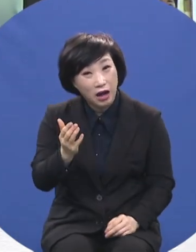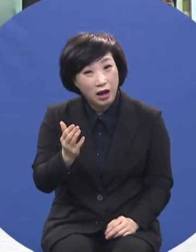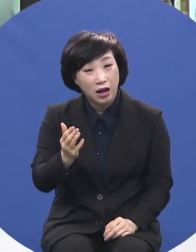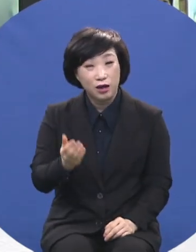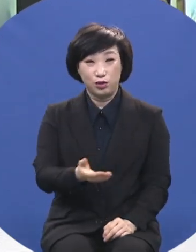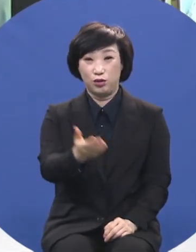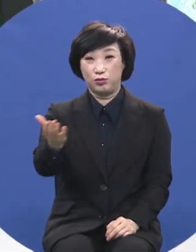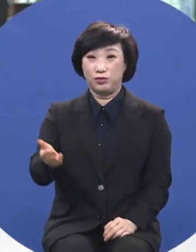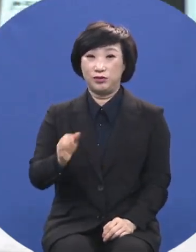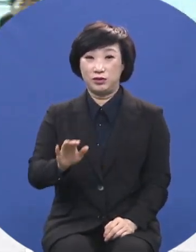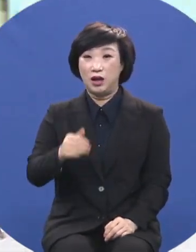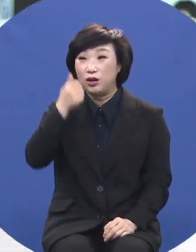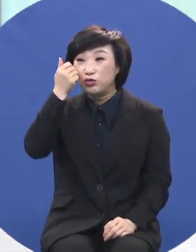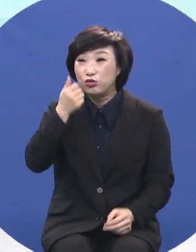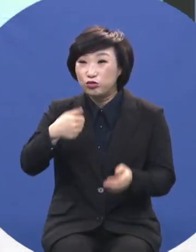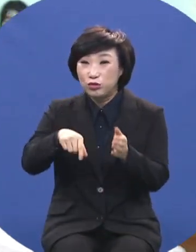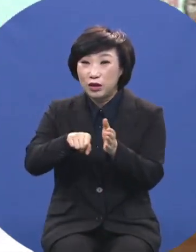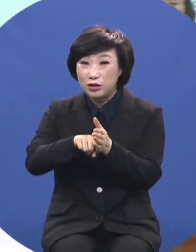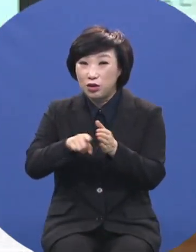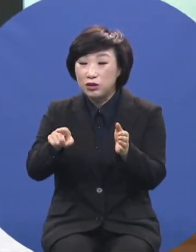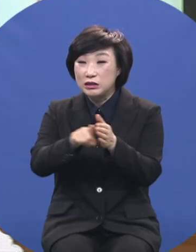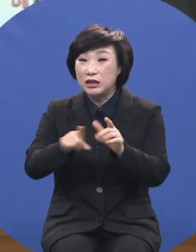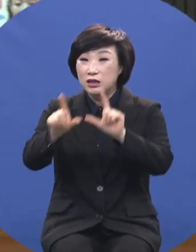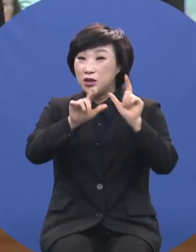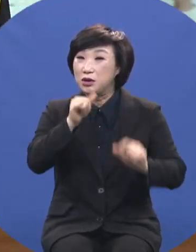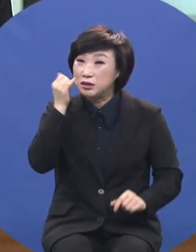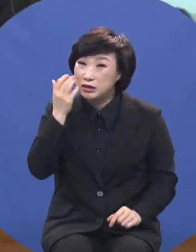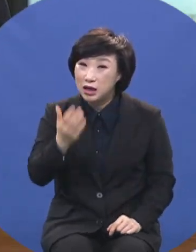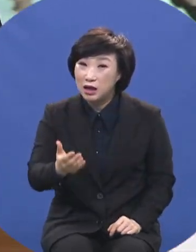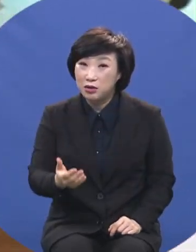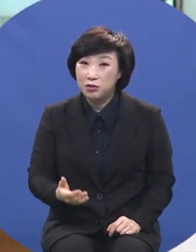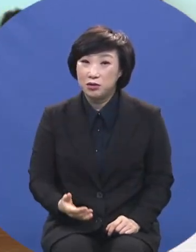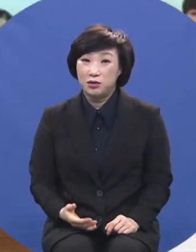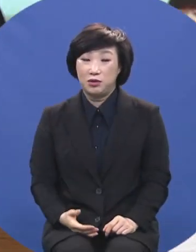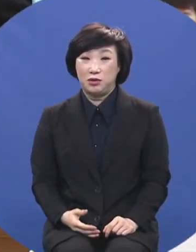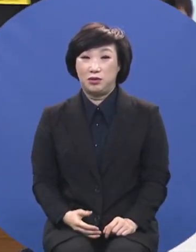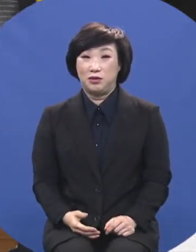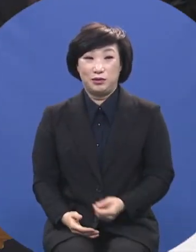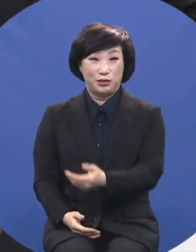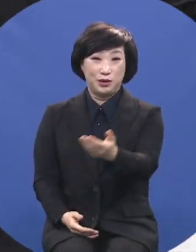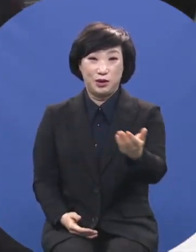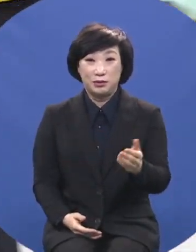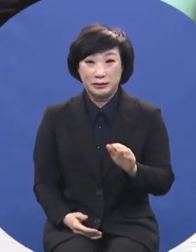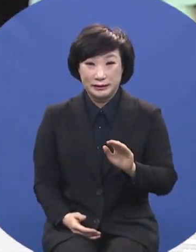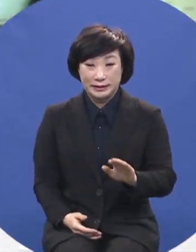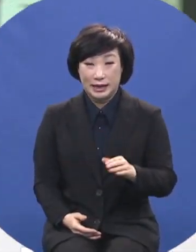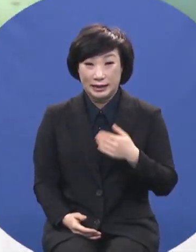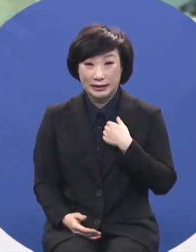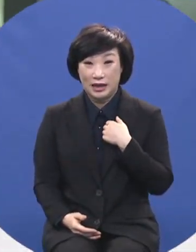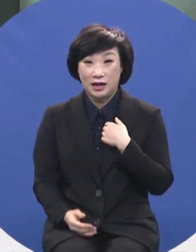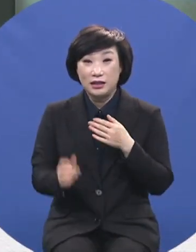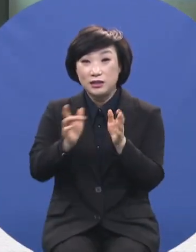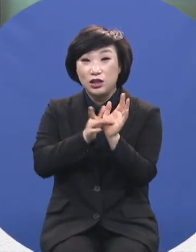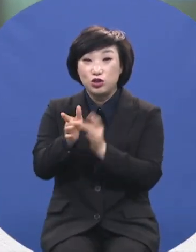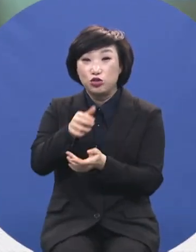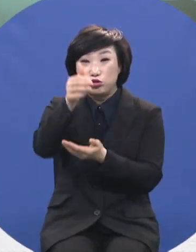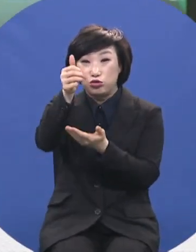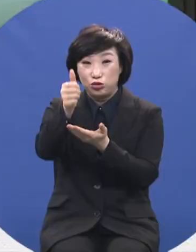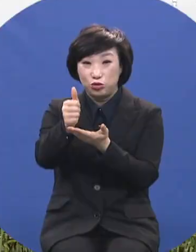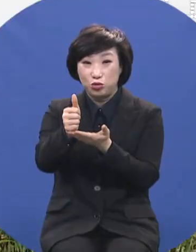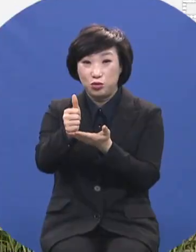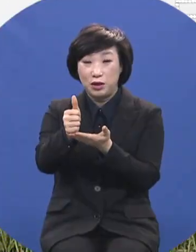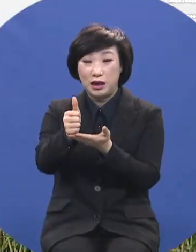누구를 위해서 신앙생활 하느냐 이 말이요. 여러분, 내가 예수